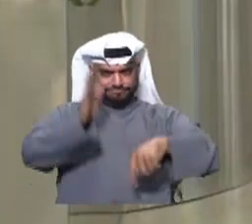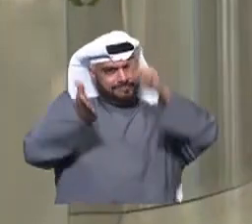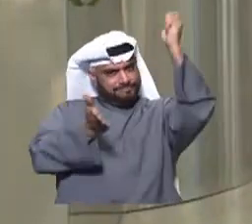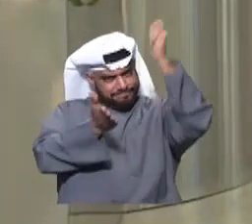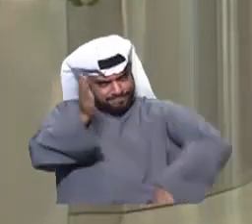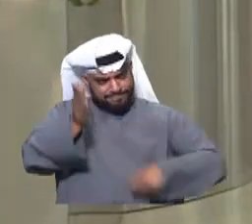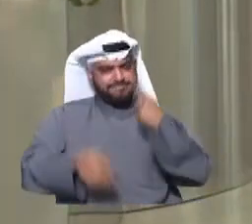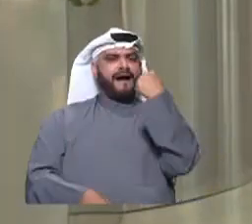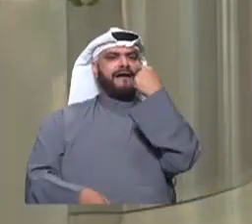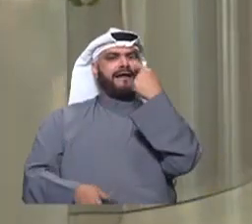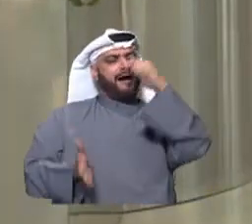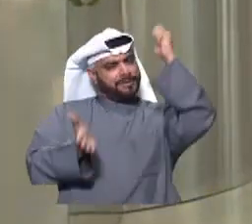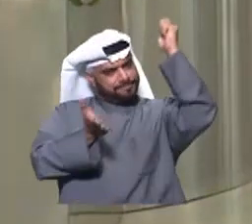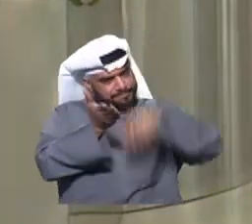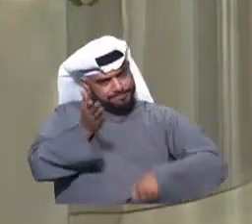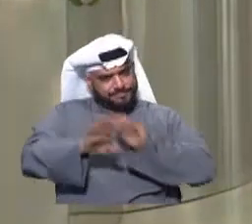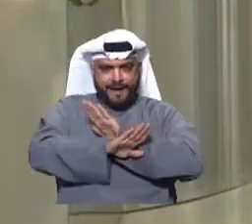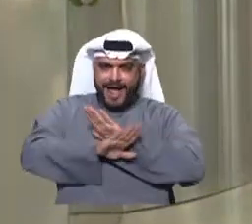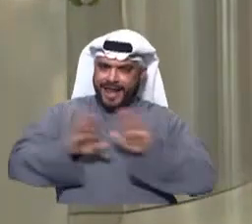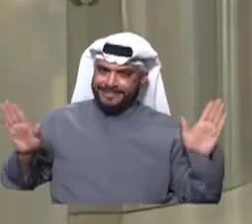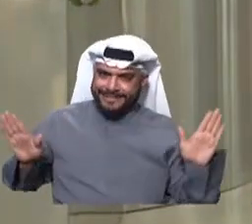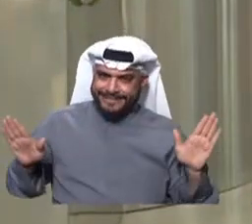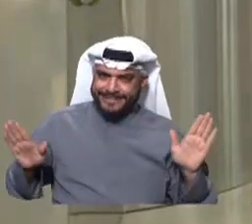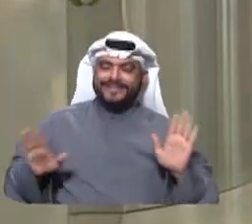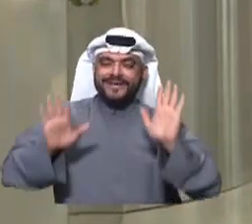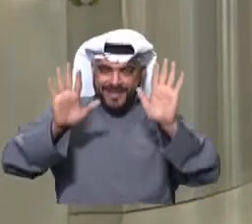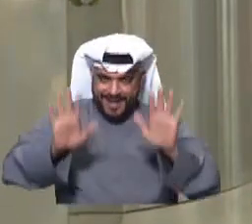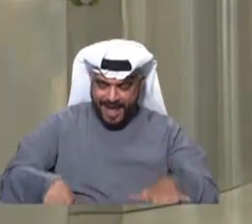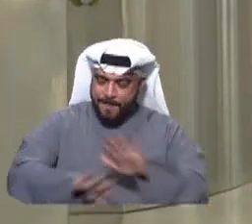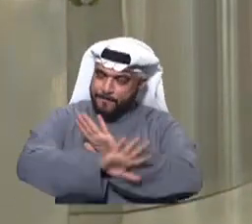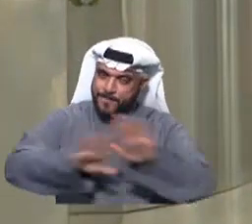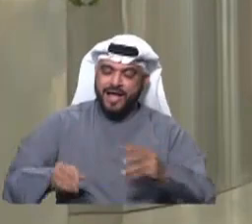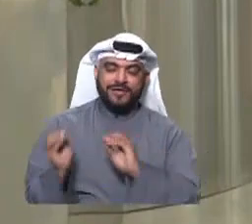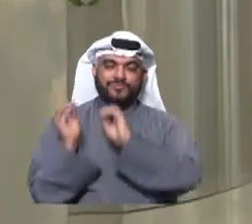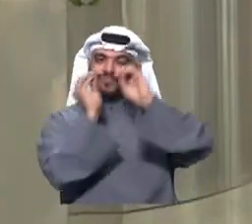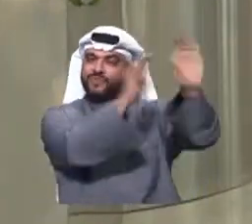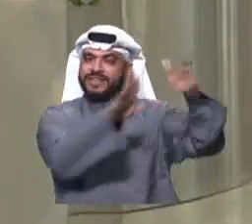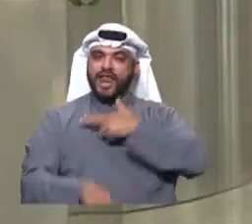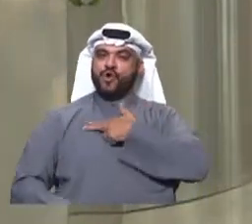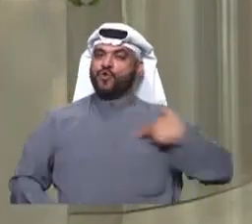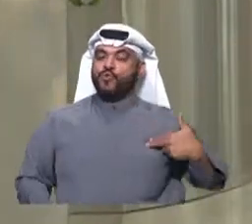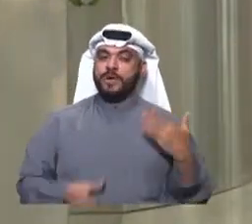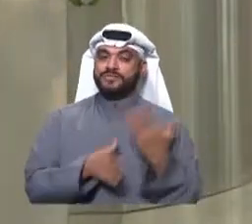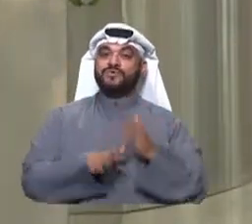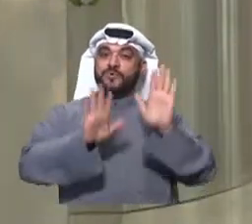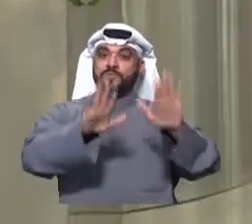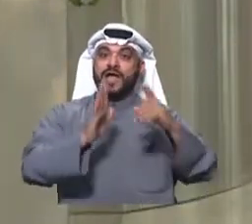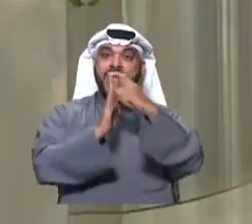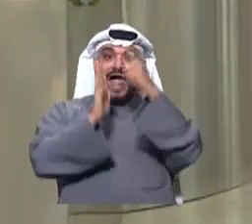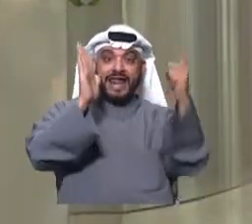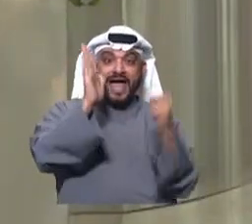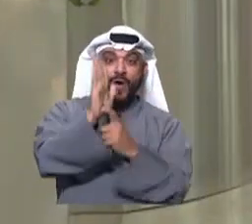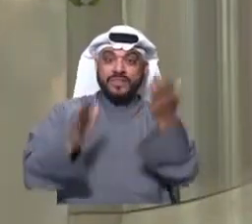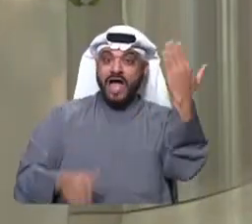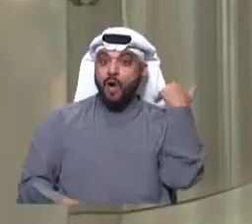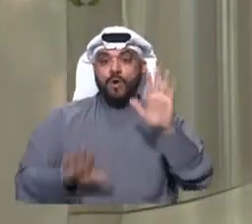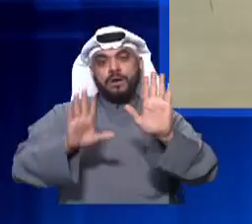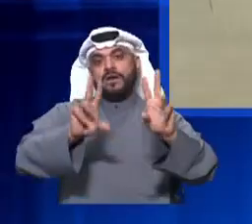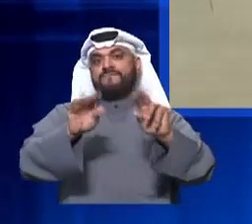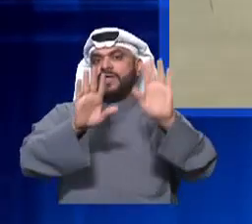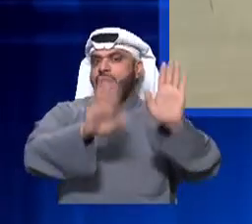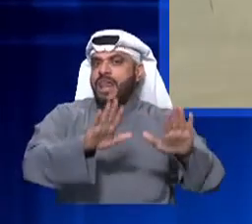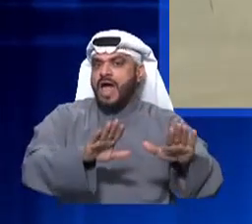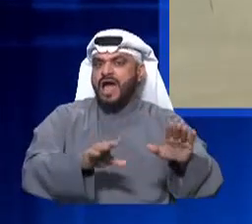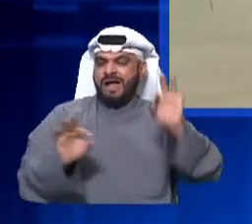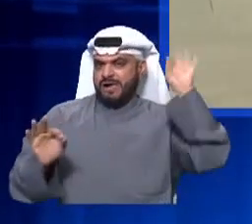والمسموع، يعني ابقت يعني من خلال بعد اقرار هذا واحالته للحكومه، يعني ابقت المحظورات العقائديه والاخلاقيه،